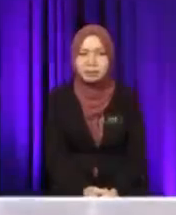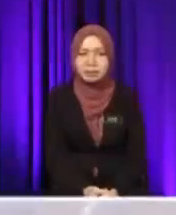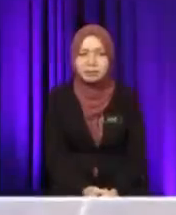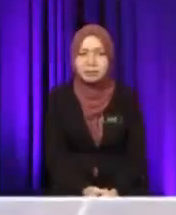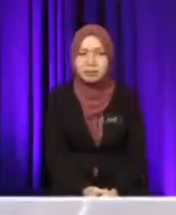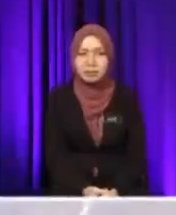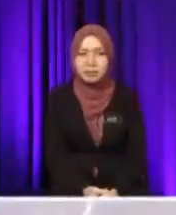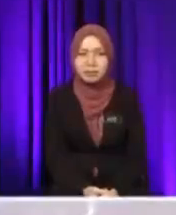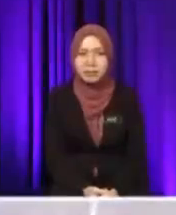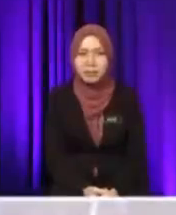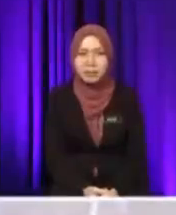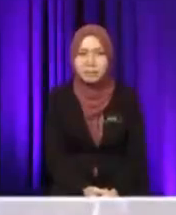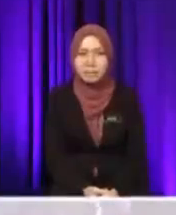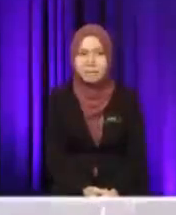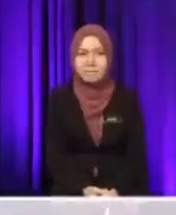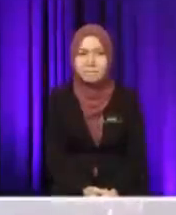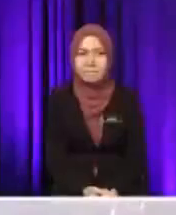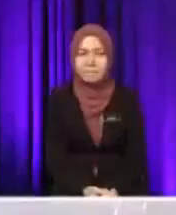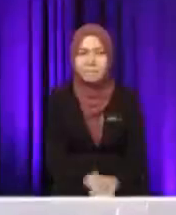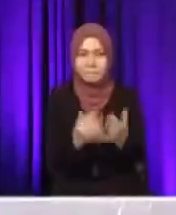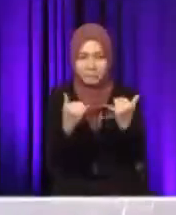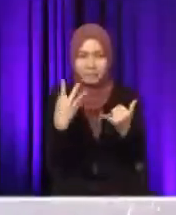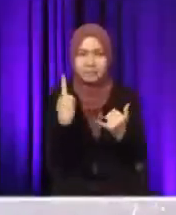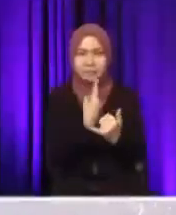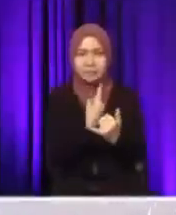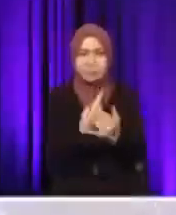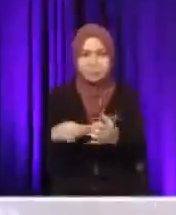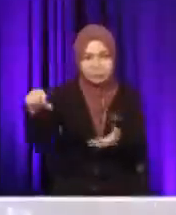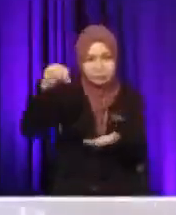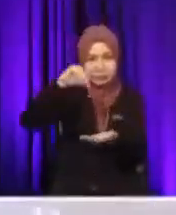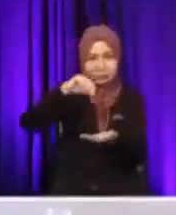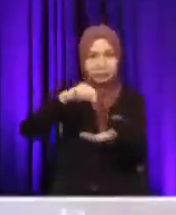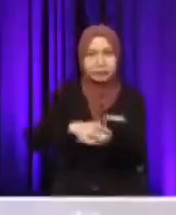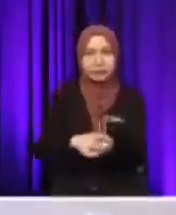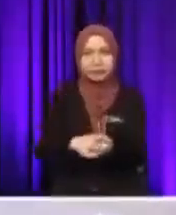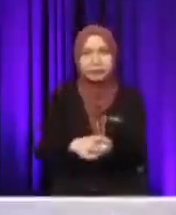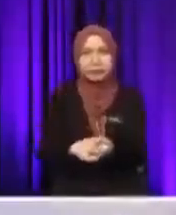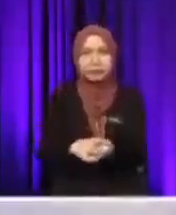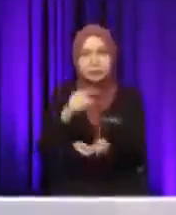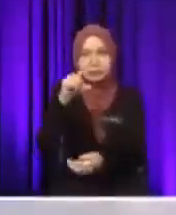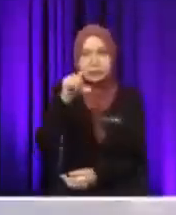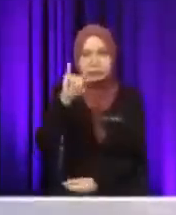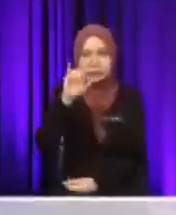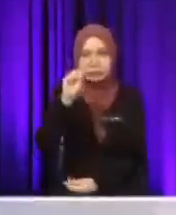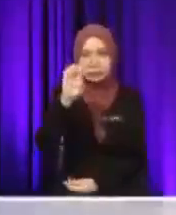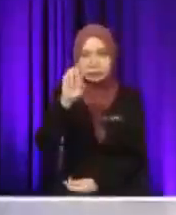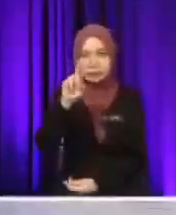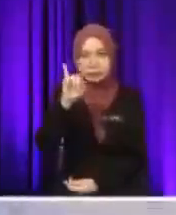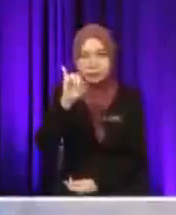pertama. Kita tuangkan gliserin yang jernih. Yang jernih, okey. Faham. Yang tadilah ni. Okey, ni kita alihkan dulu.